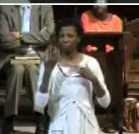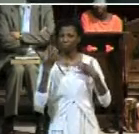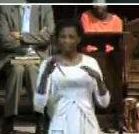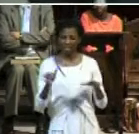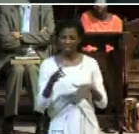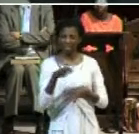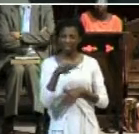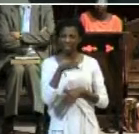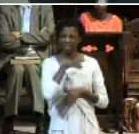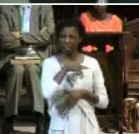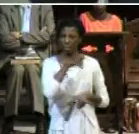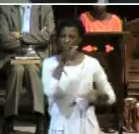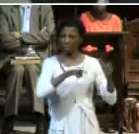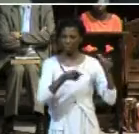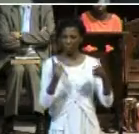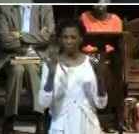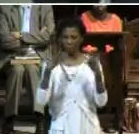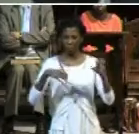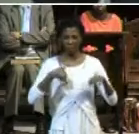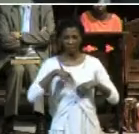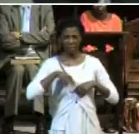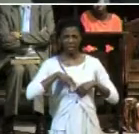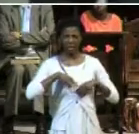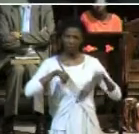la séparation entre l'Église et l'État.